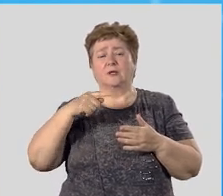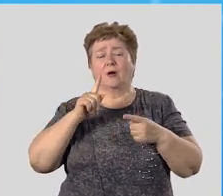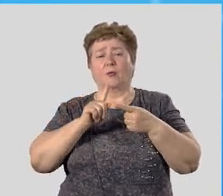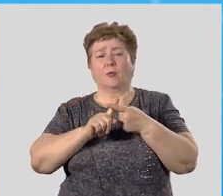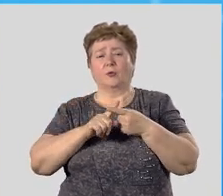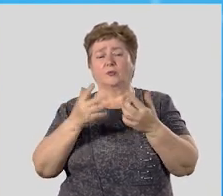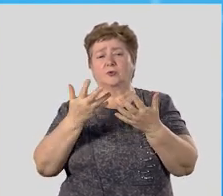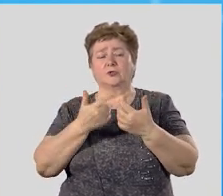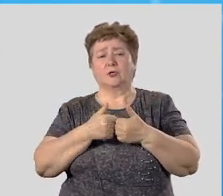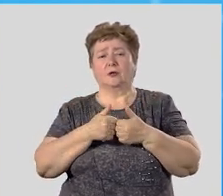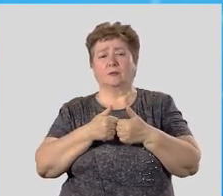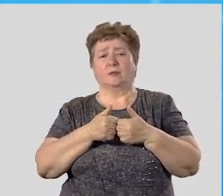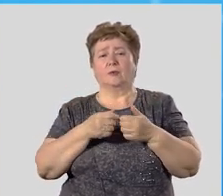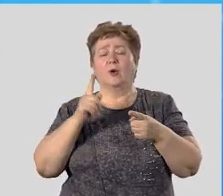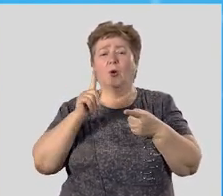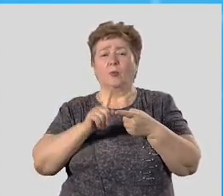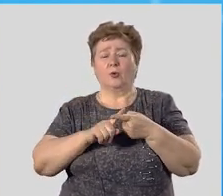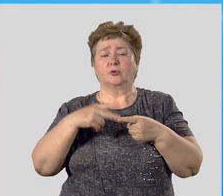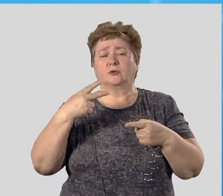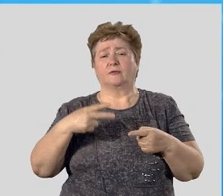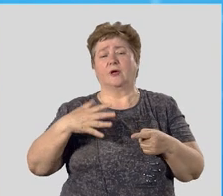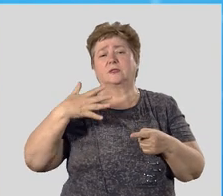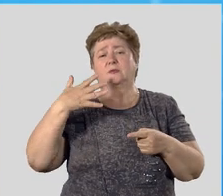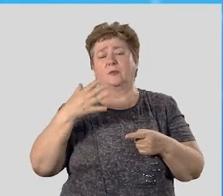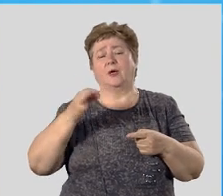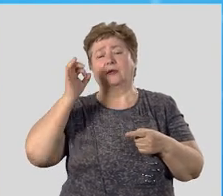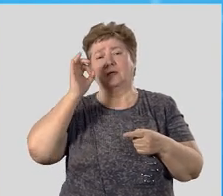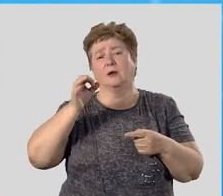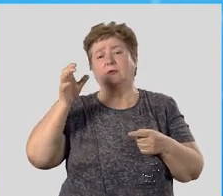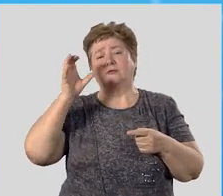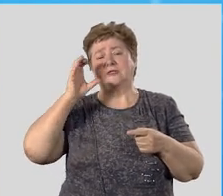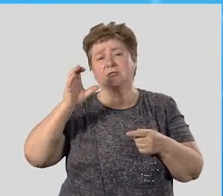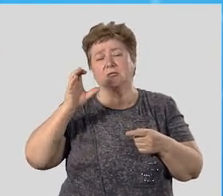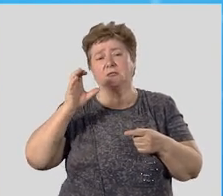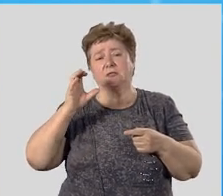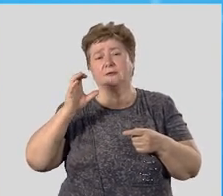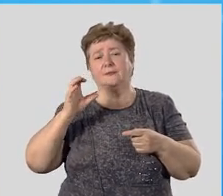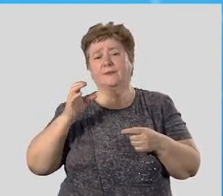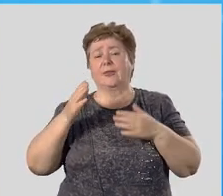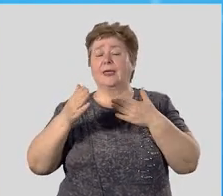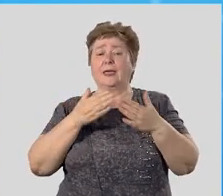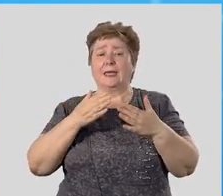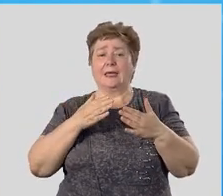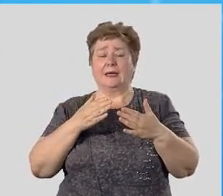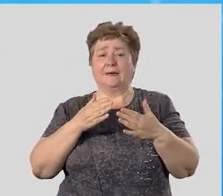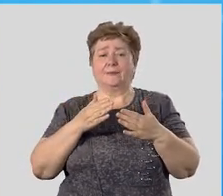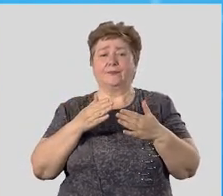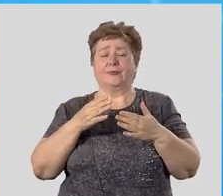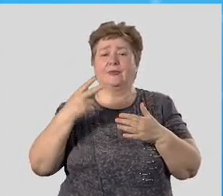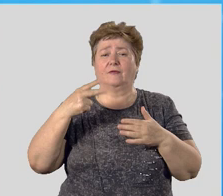«плюс», читаем «плюс 25 градусов по Цельсию» или же